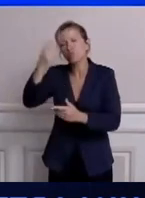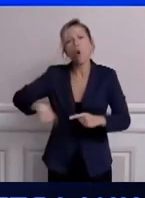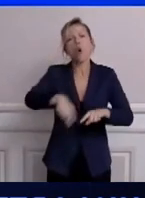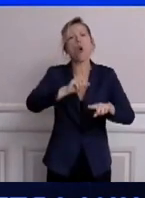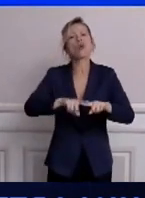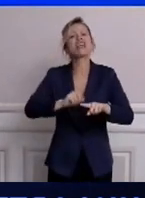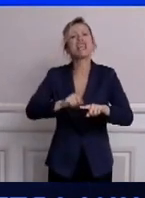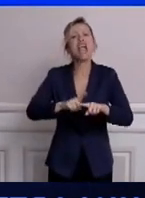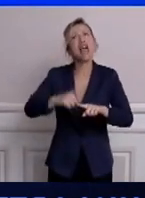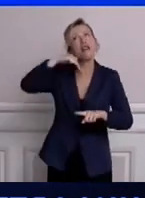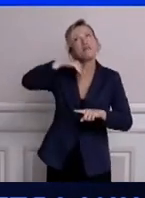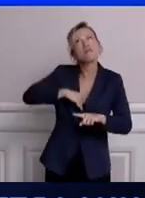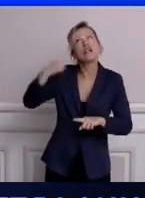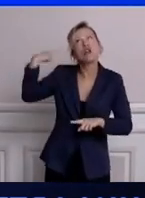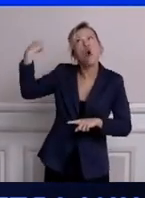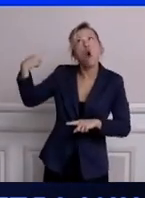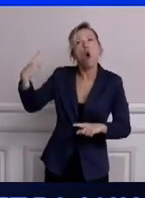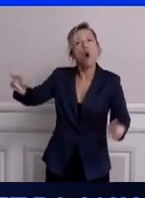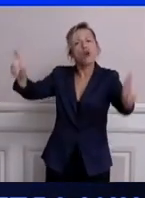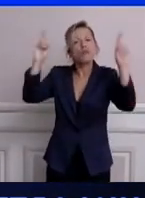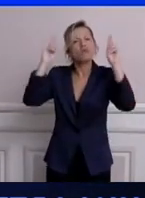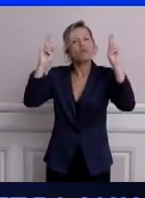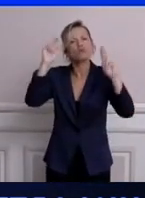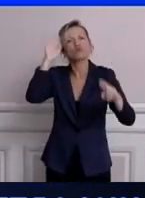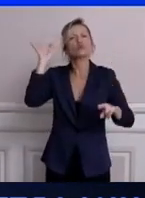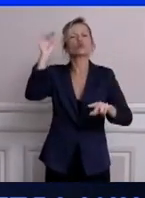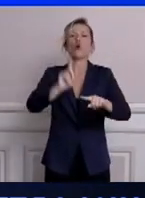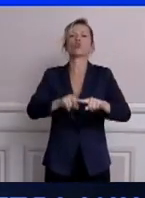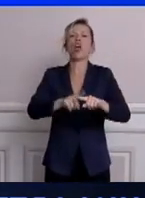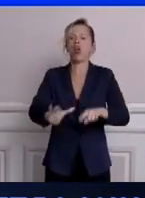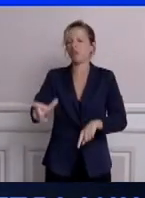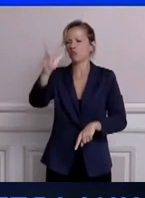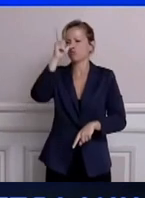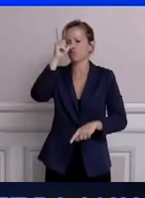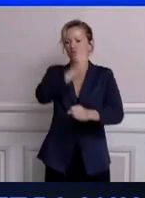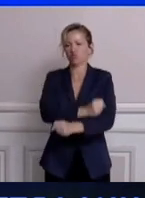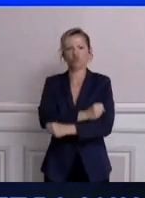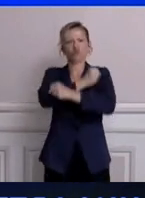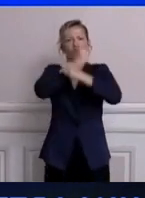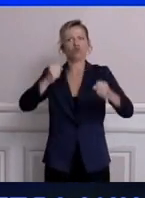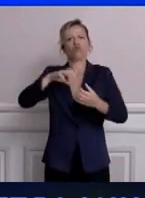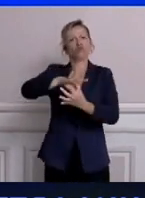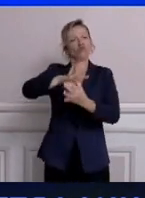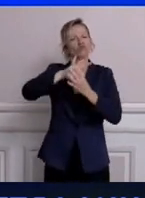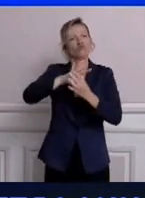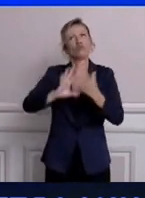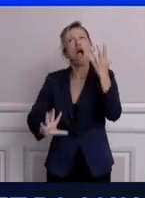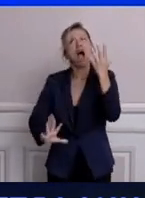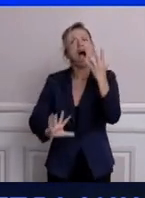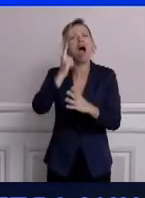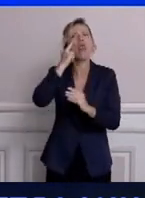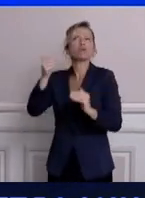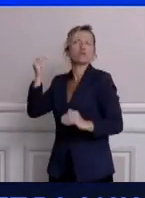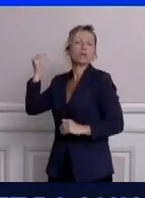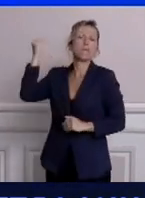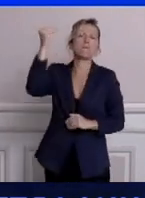για μια Ελλάδα ισχυρή και υπερήφανη. Με σταθερότητα, αυτοπεποίθηση, ισχυρή ανάπτυξη και προοπτική για